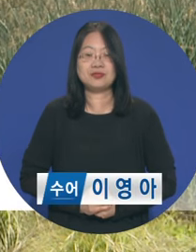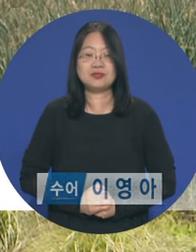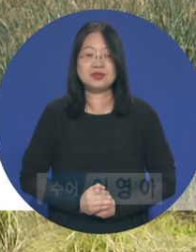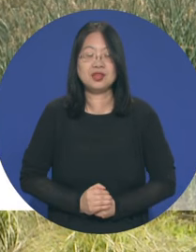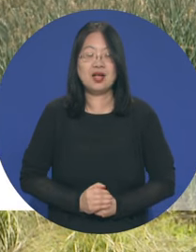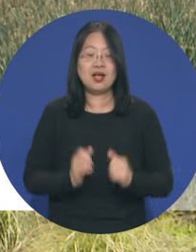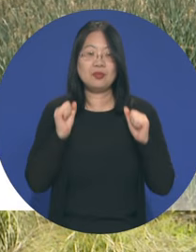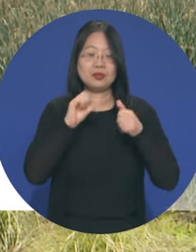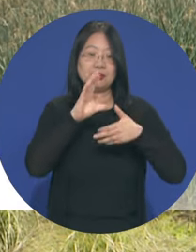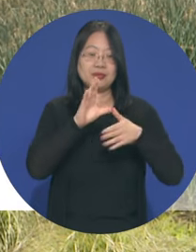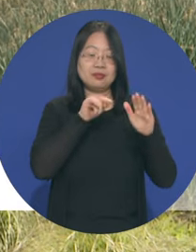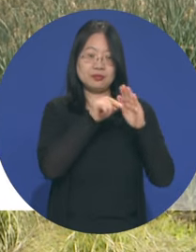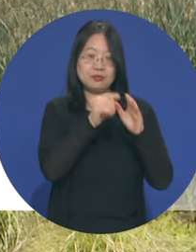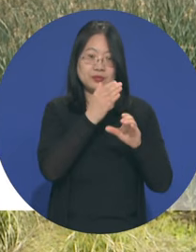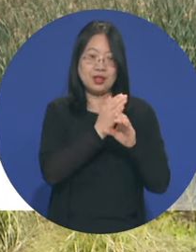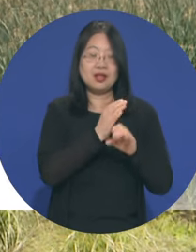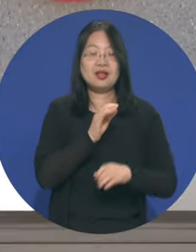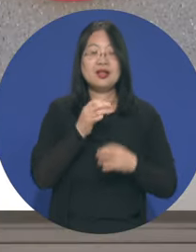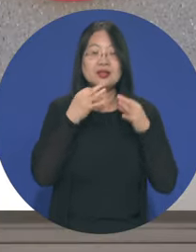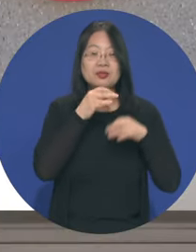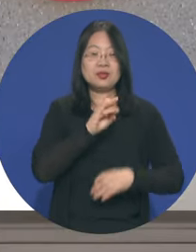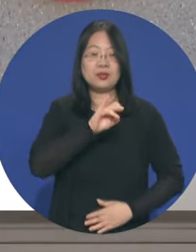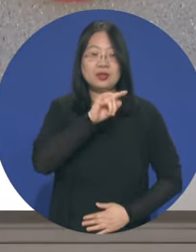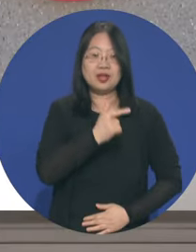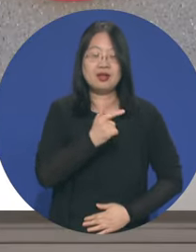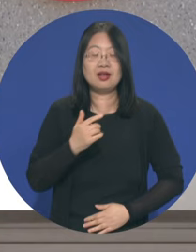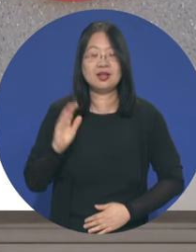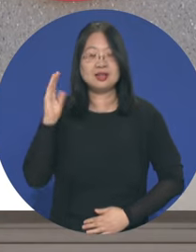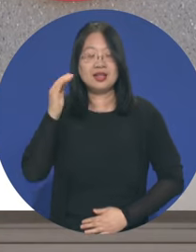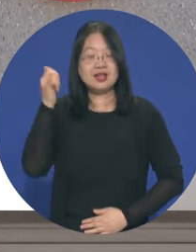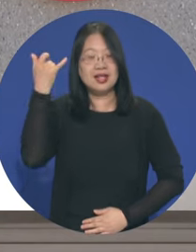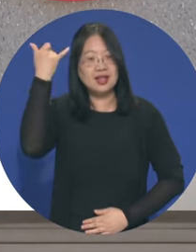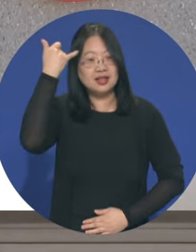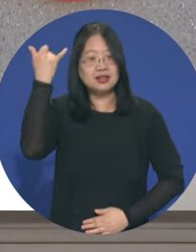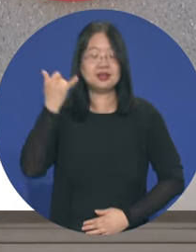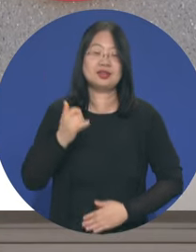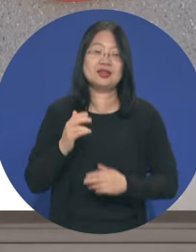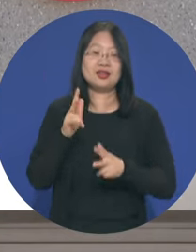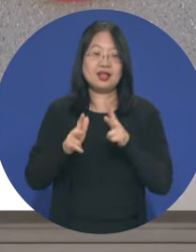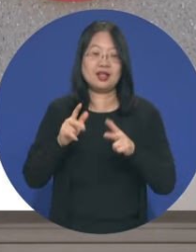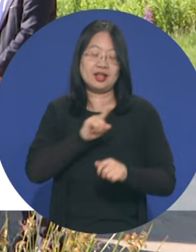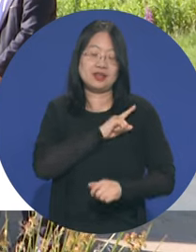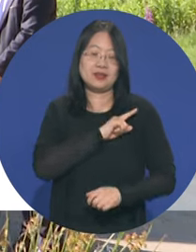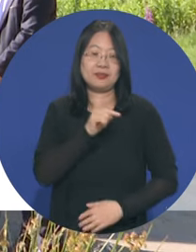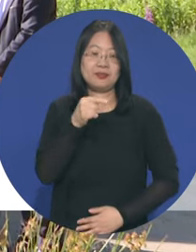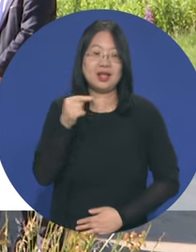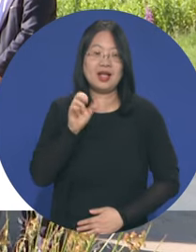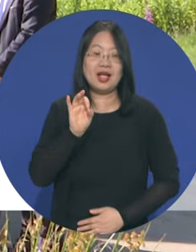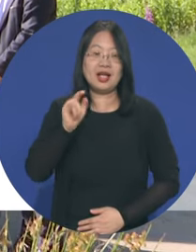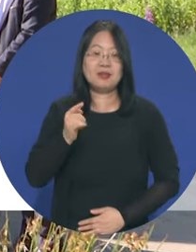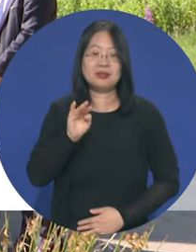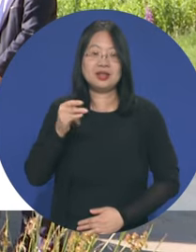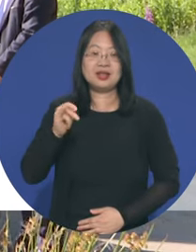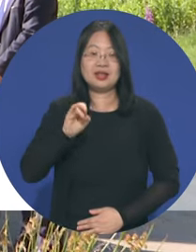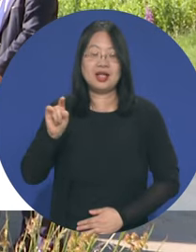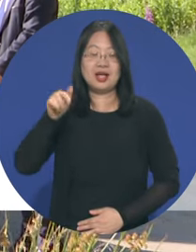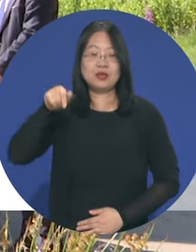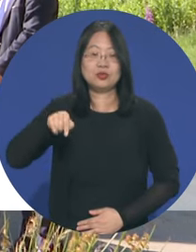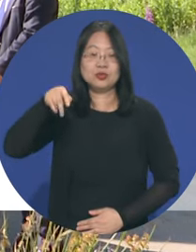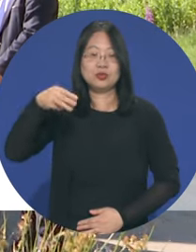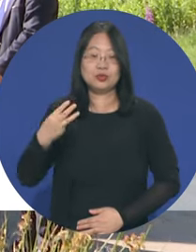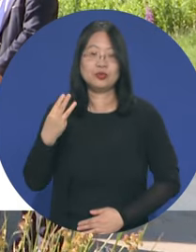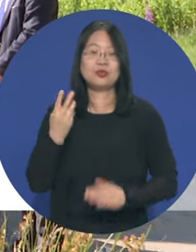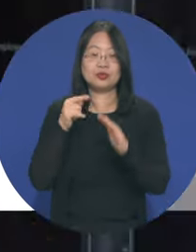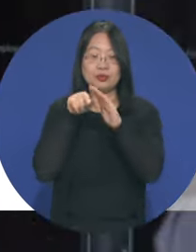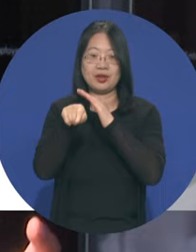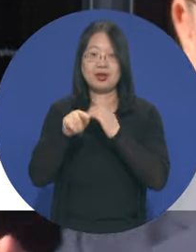북미를 방문 중인 김동연 경기도지사가 최근 인공지능 산업에서 가장 두각을 보이는 미국의 엔비디아와 구글 본사를